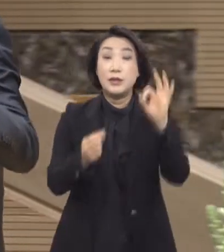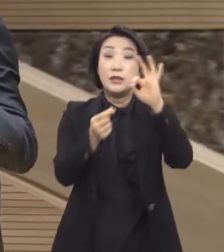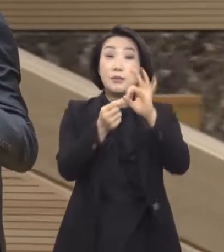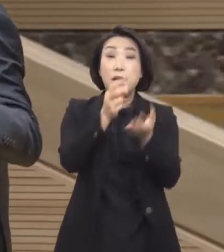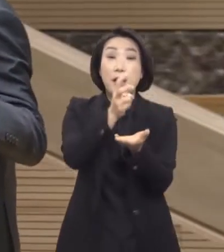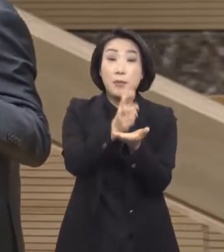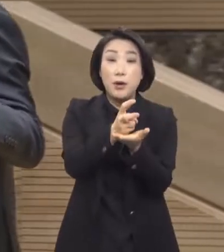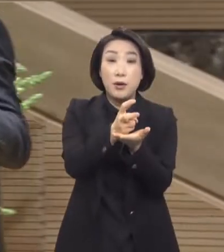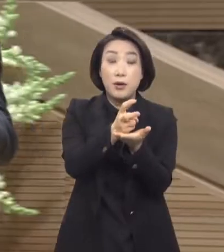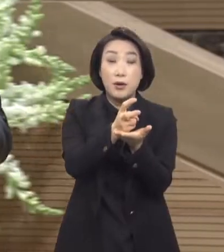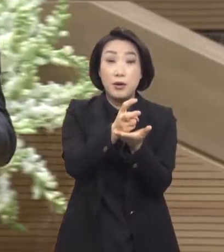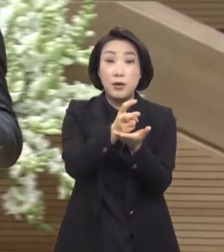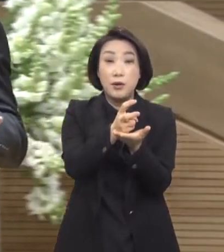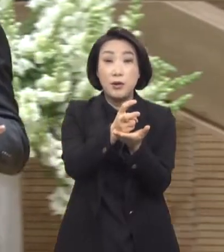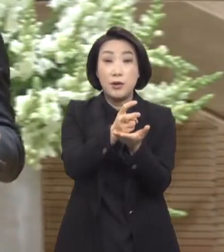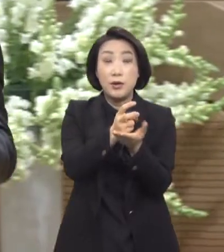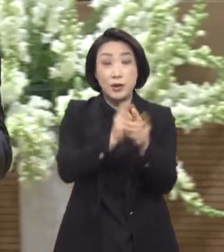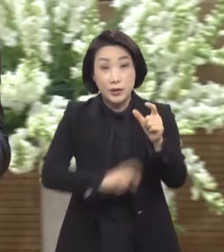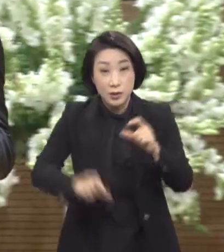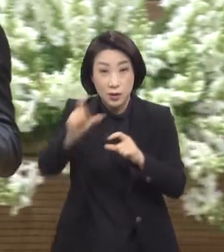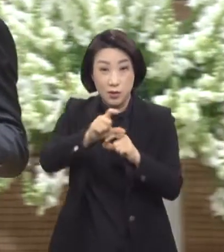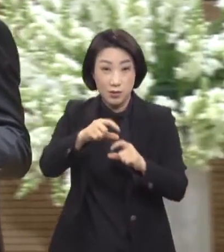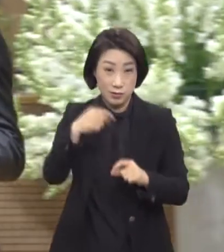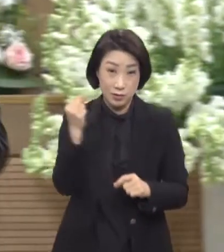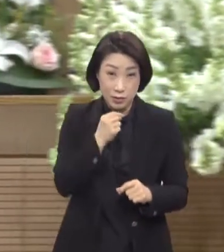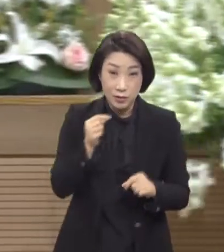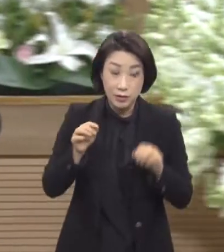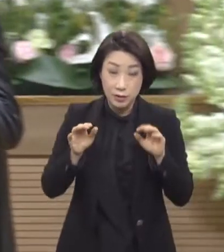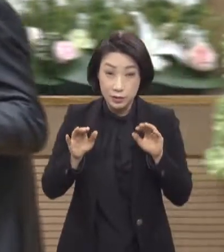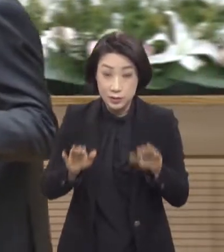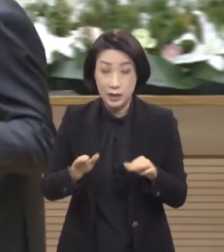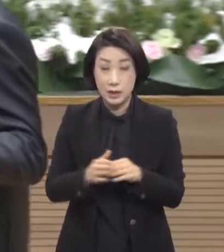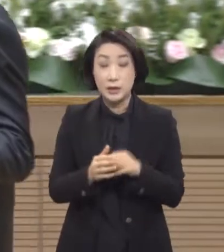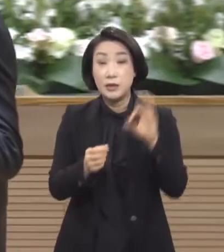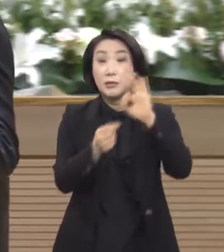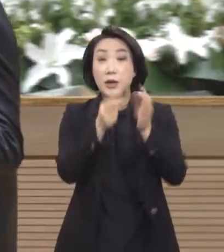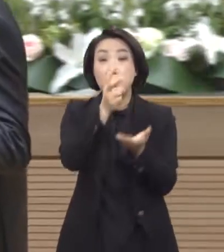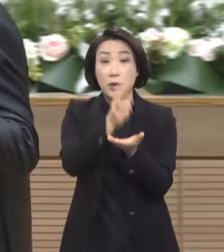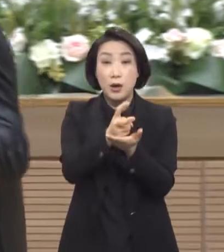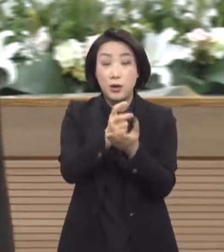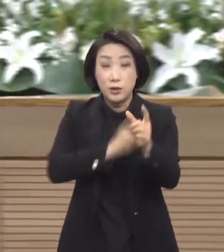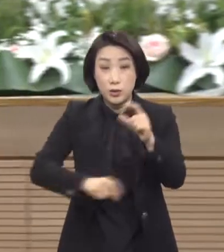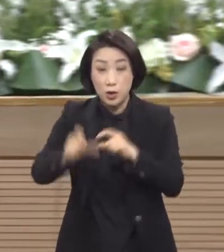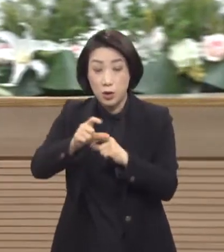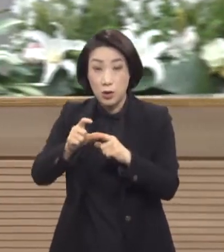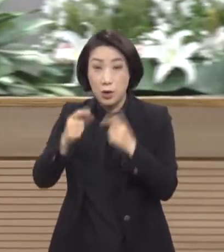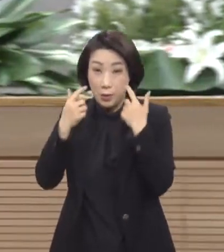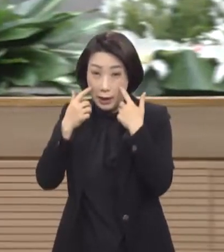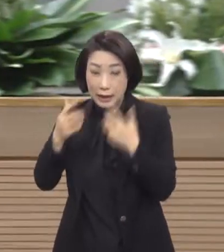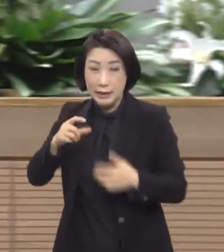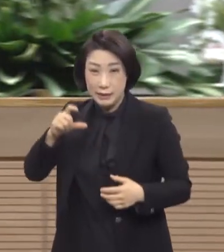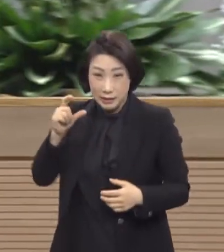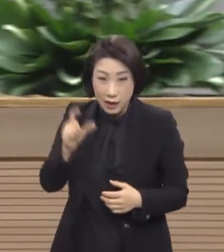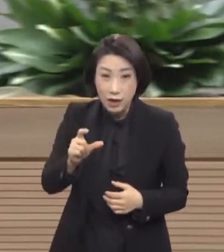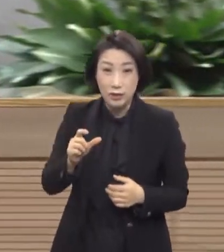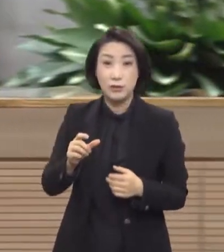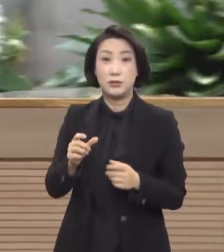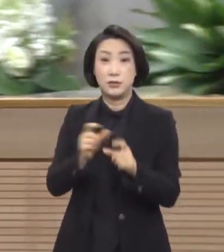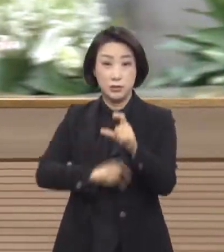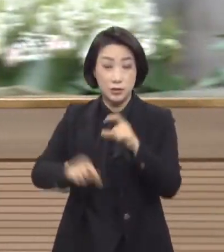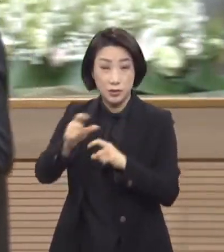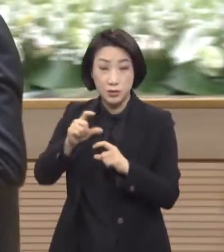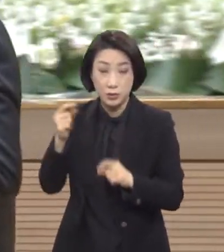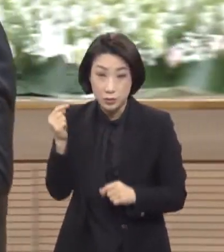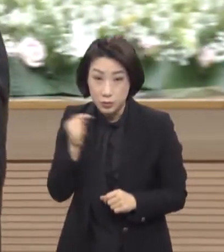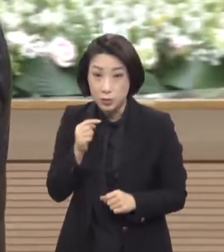십계명을 이제 강화하고 십계명을 더 강하게